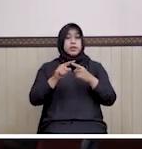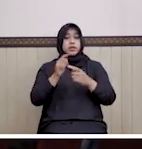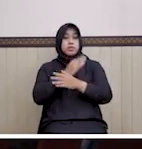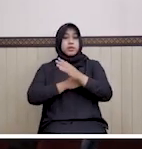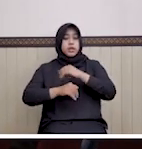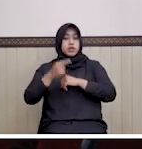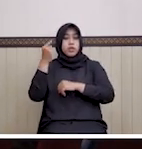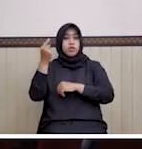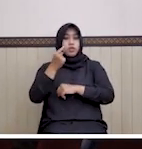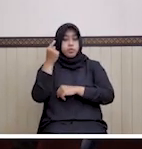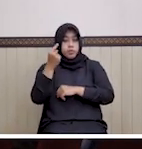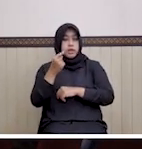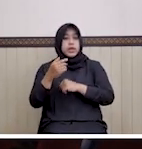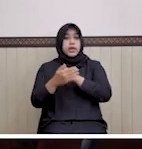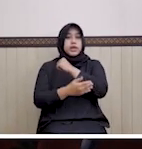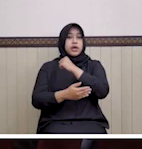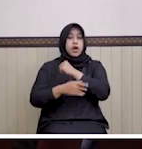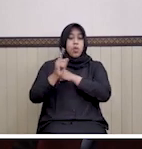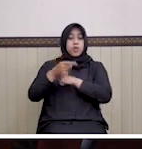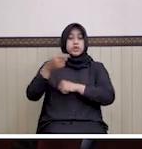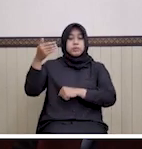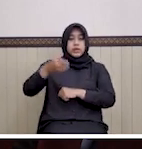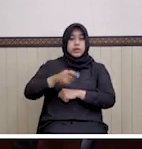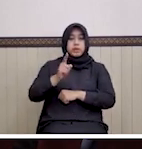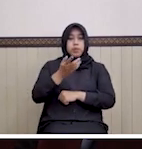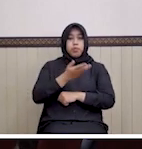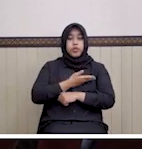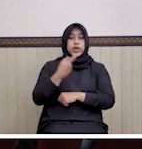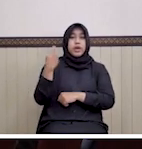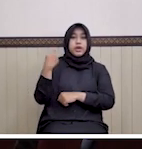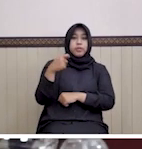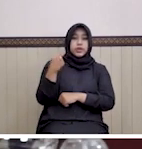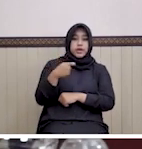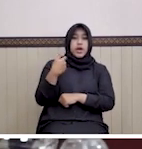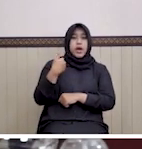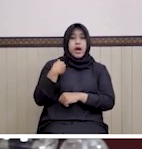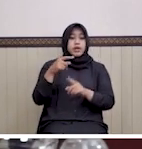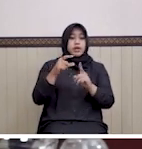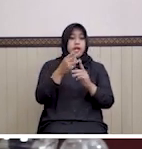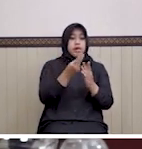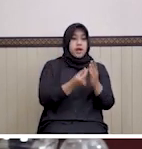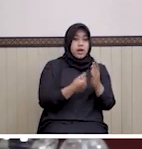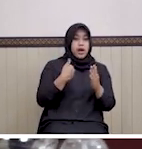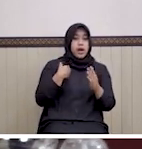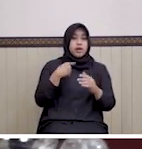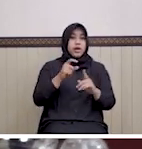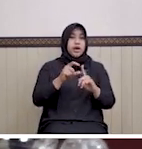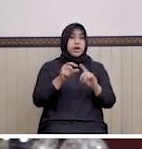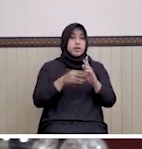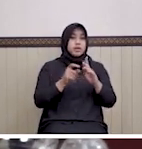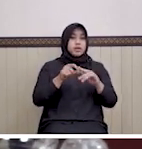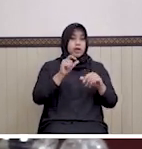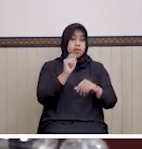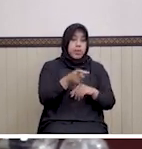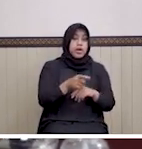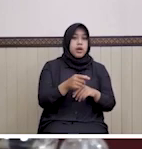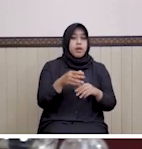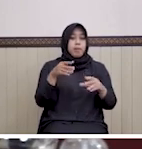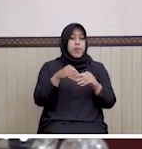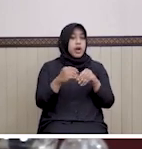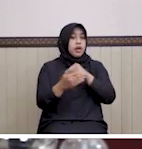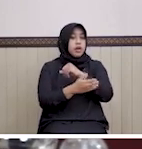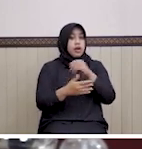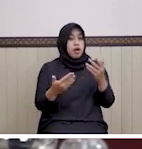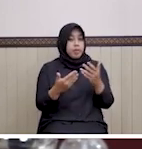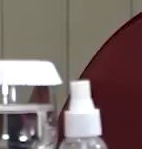disabilitas lalu pada umumnya negara hampir disitu karena dia punya Kementerian ada dana disitu ada dendang sudah dibayarkan atau peran